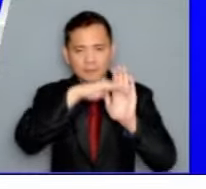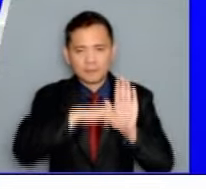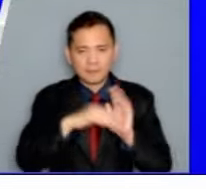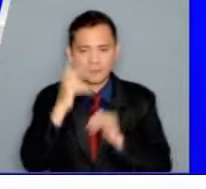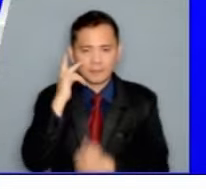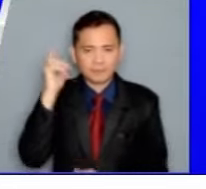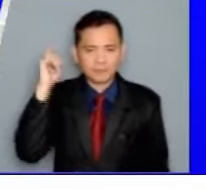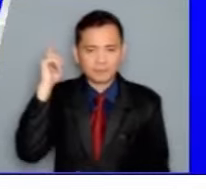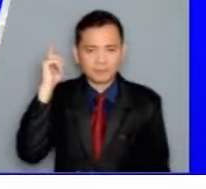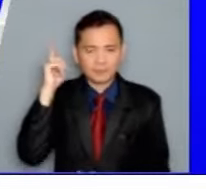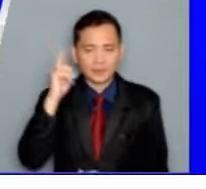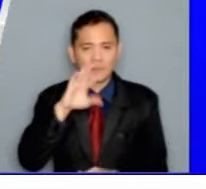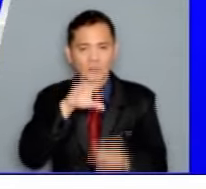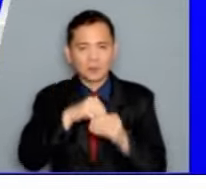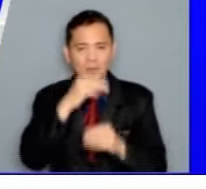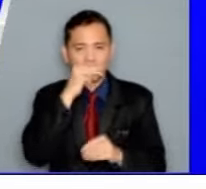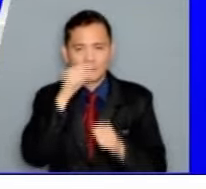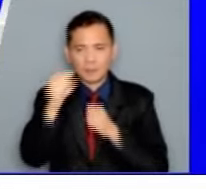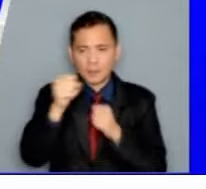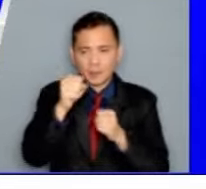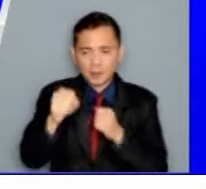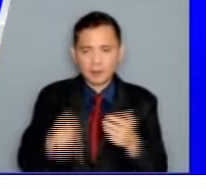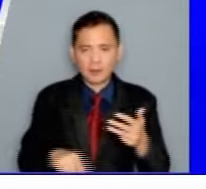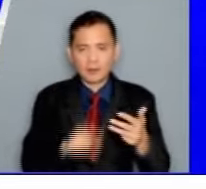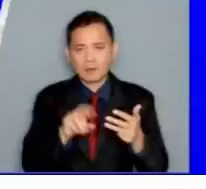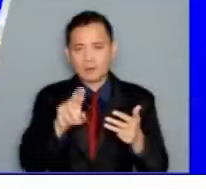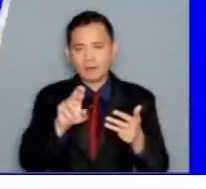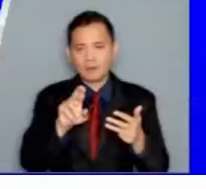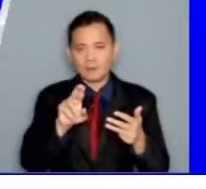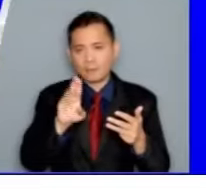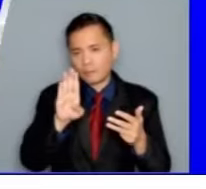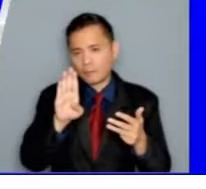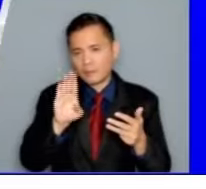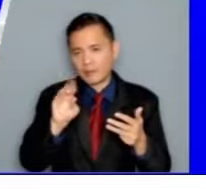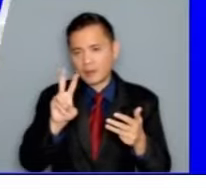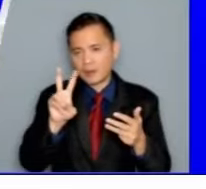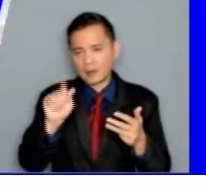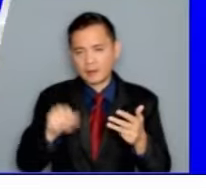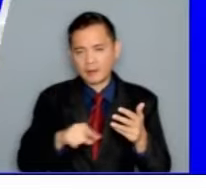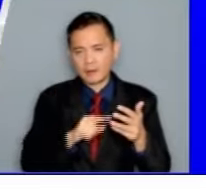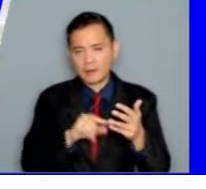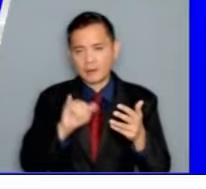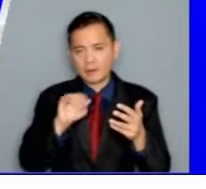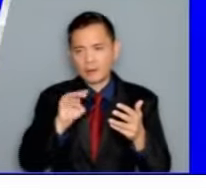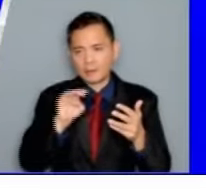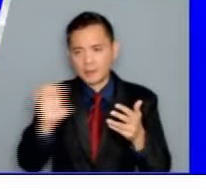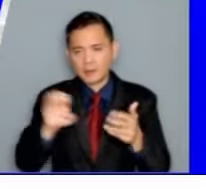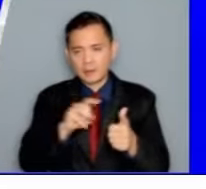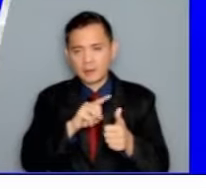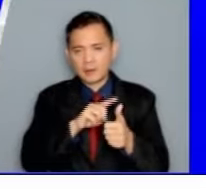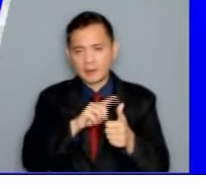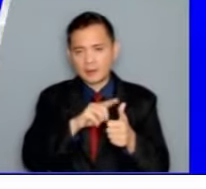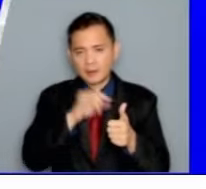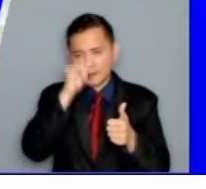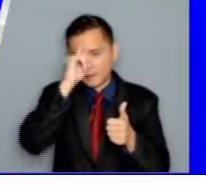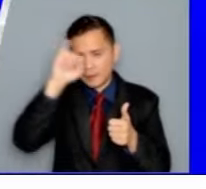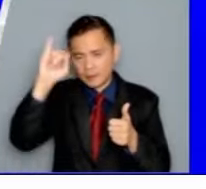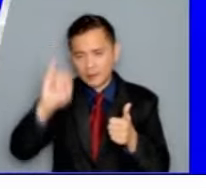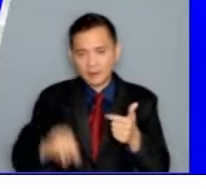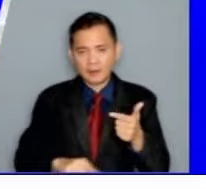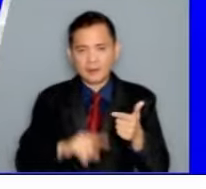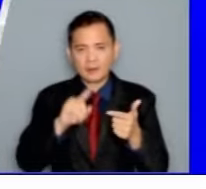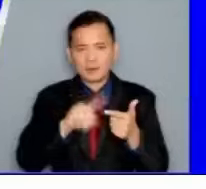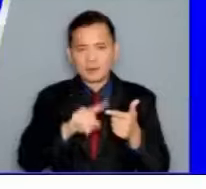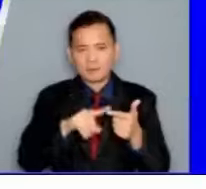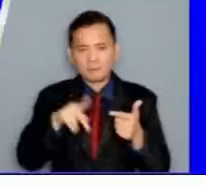Revilla senadora IMY Marcos dating Manila Mayor esco Moreno senadora Pia cayatano senador Francis